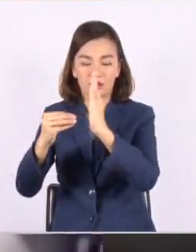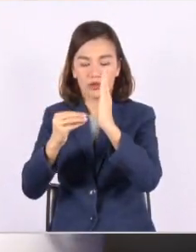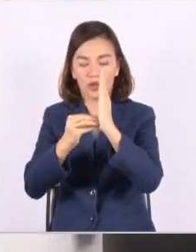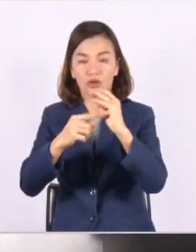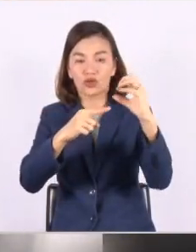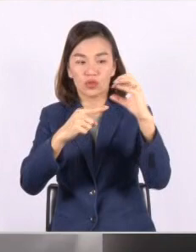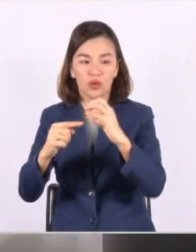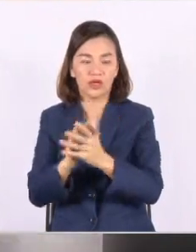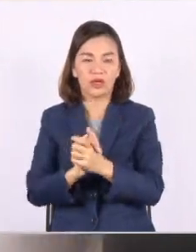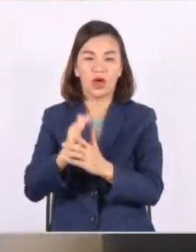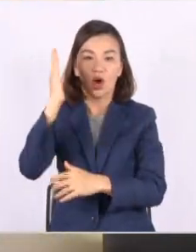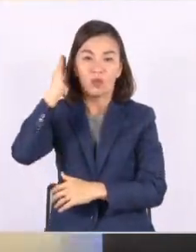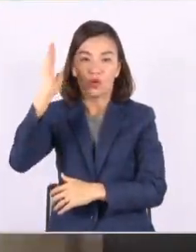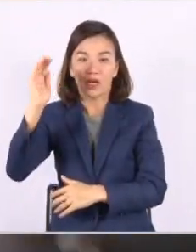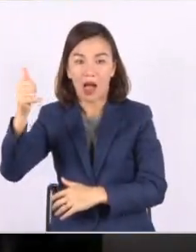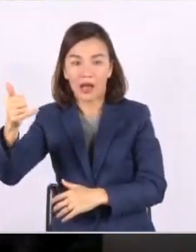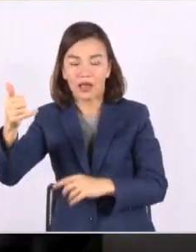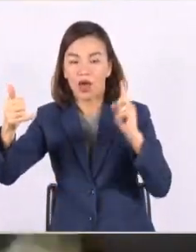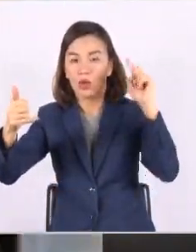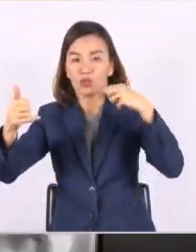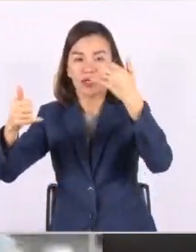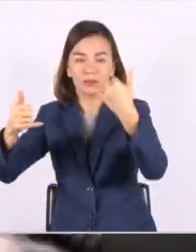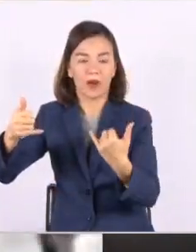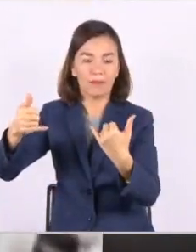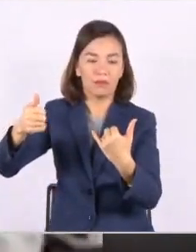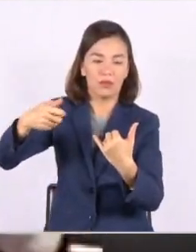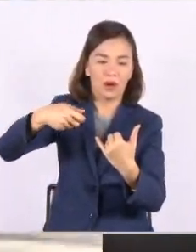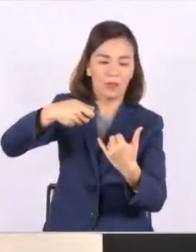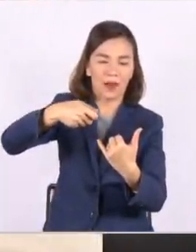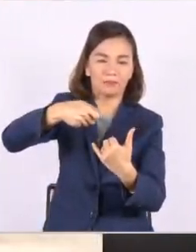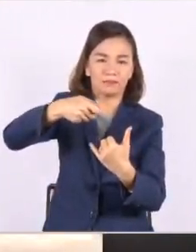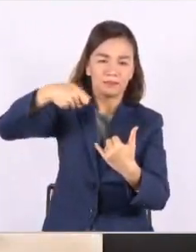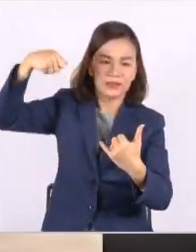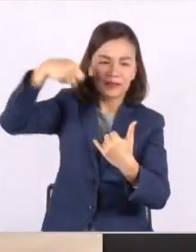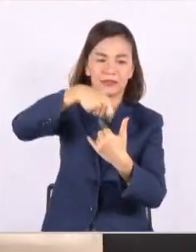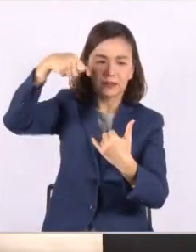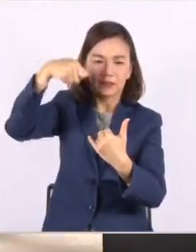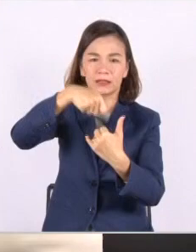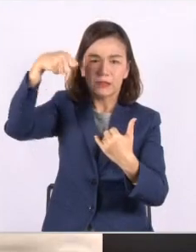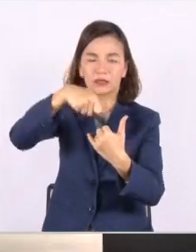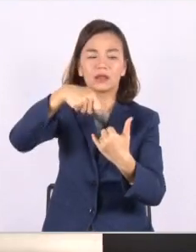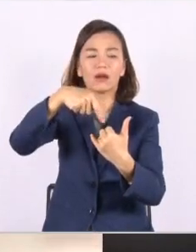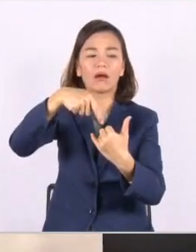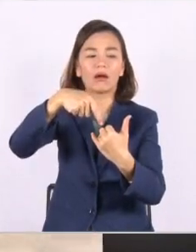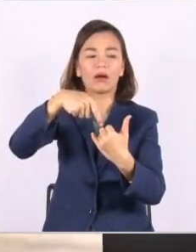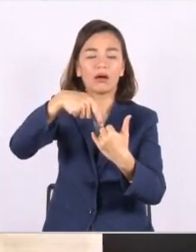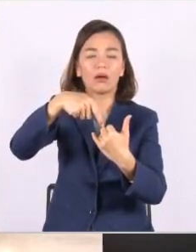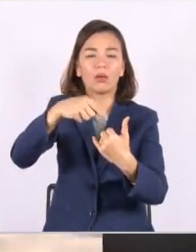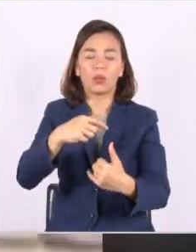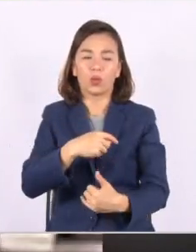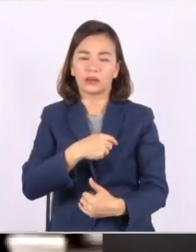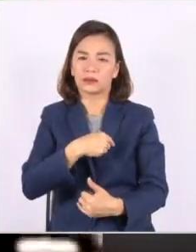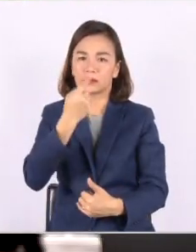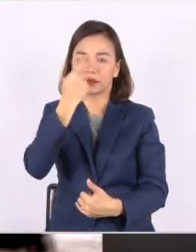คนนึงซึ่งนอนอยู่แล้วก็มีการแทงที่คอนี่หลายครั้งนะครับคือทำแบบใจเย็นน่ะคือเลือดทมินใจทมินว่าอย่างนั้นเถ